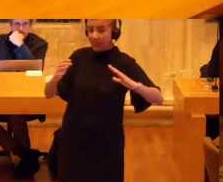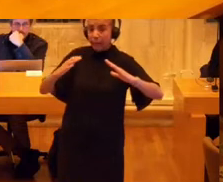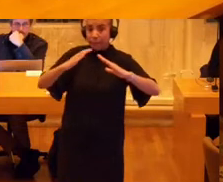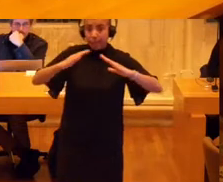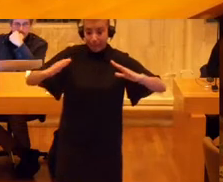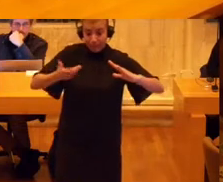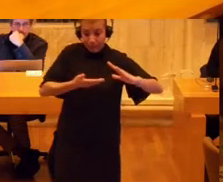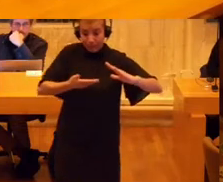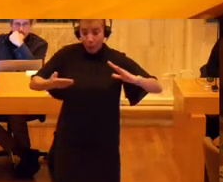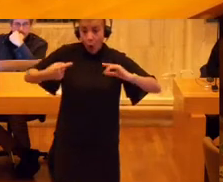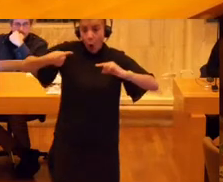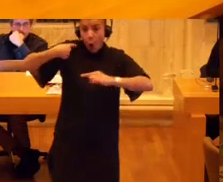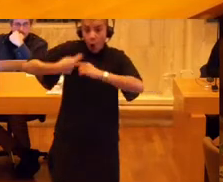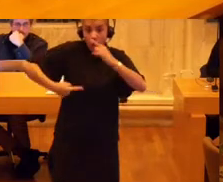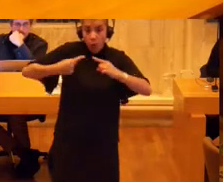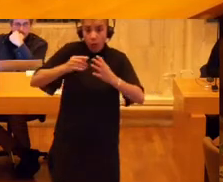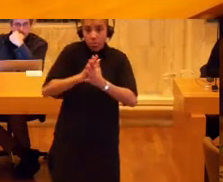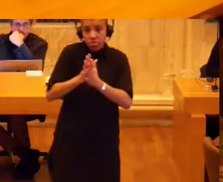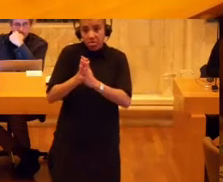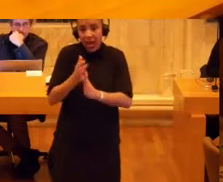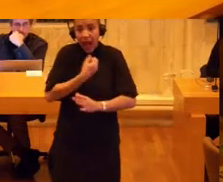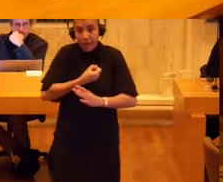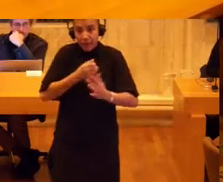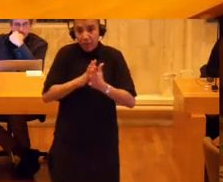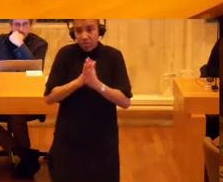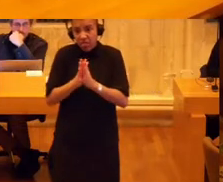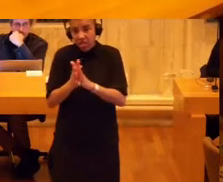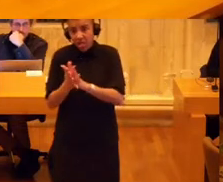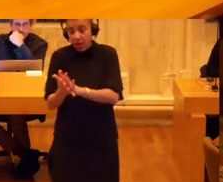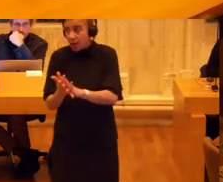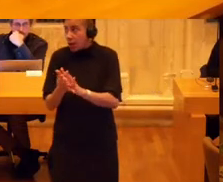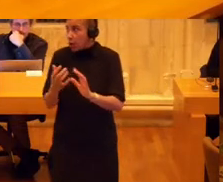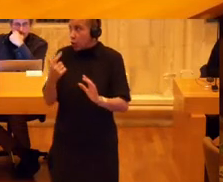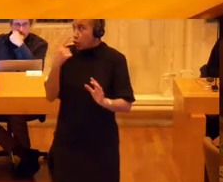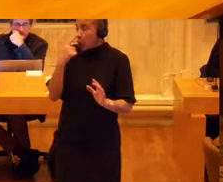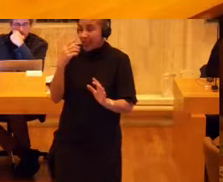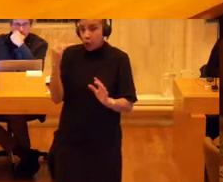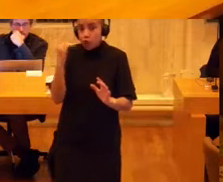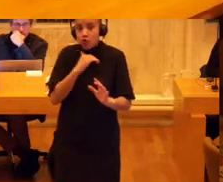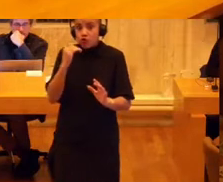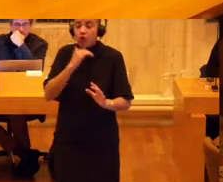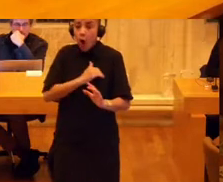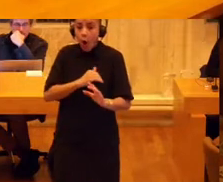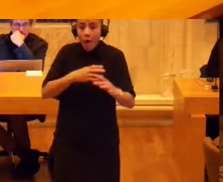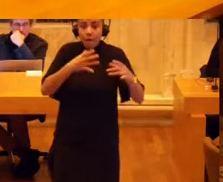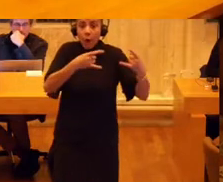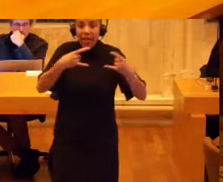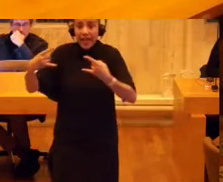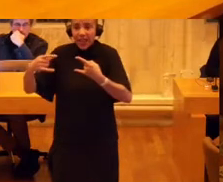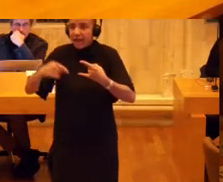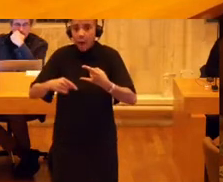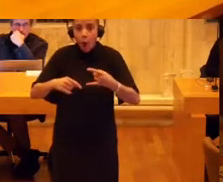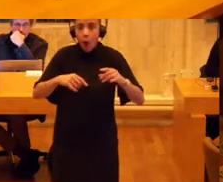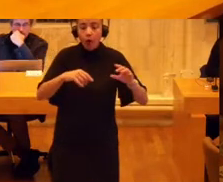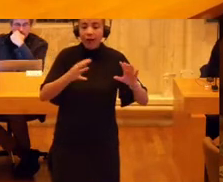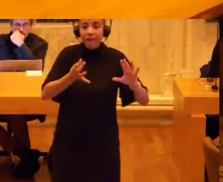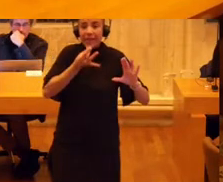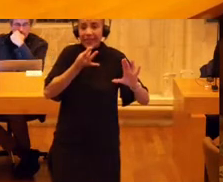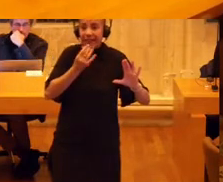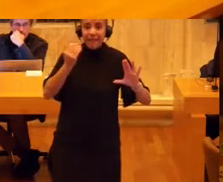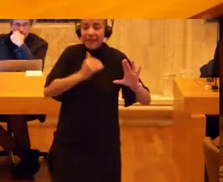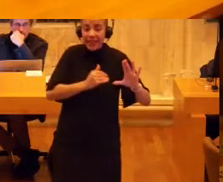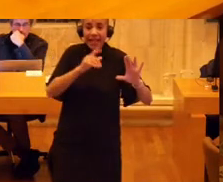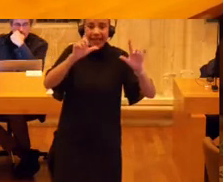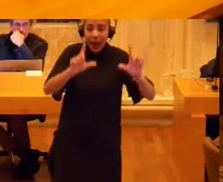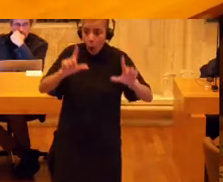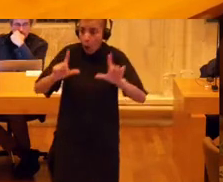bâtiment. Pour prévenir la dégradation des bâtiments. Il y a urgence à mettre des carreaux aux fenêtres. Je veux bien faire la quête pour vous donner des sous pour acheter des carreaux.